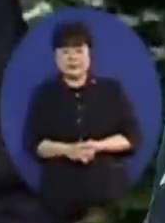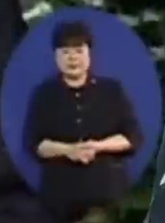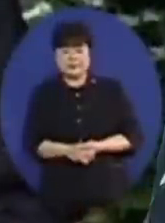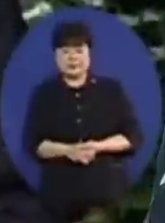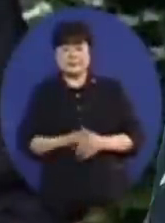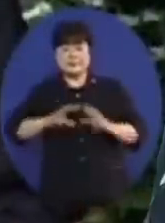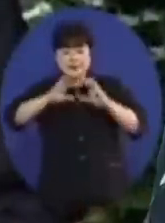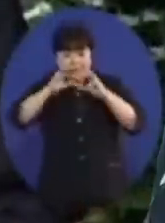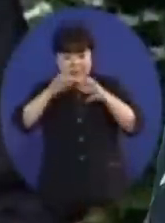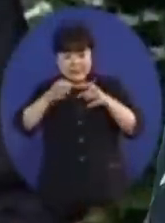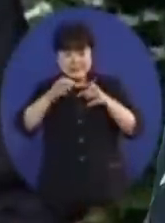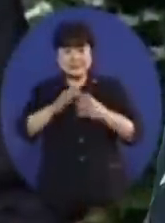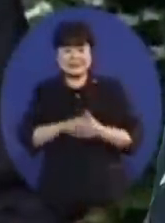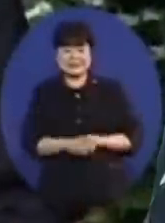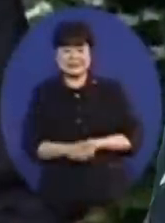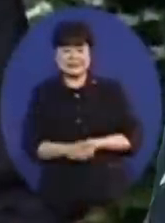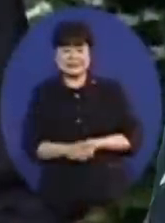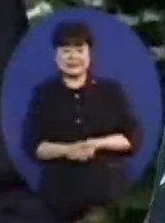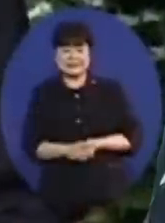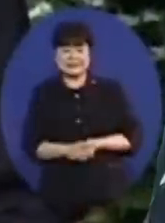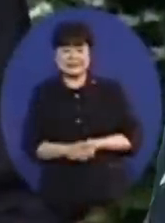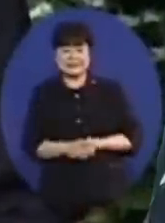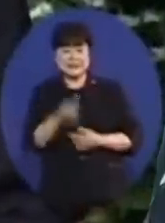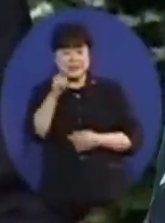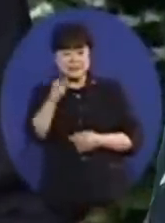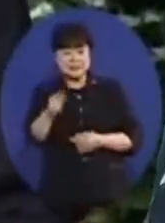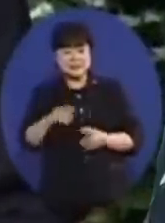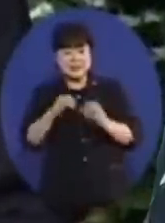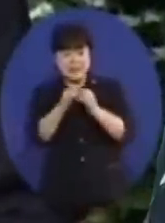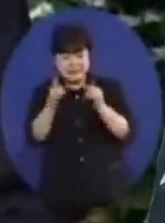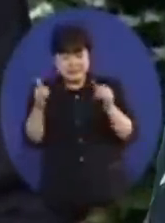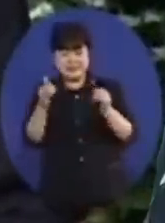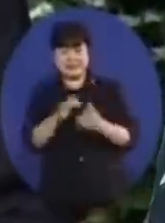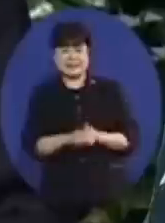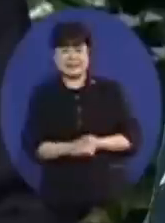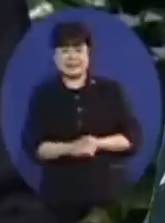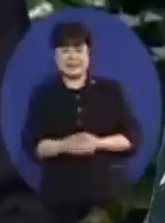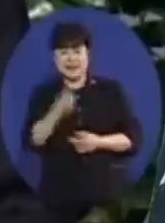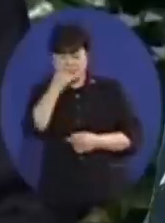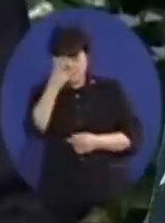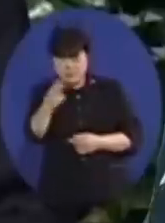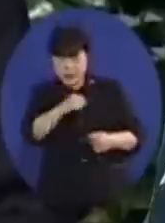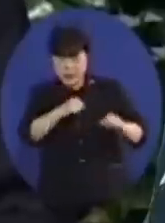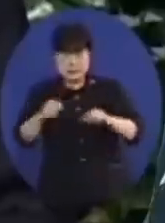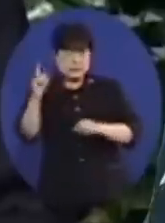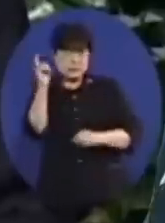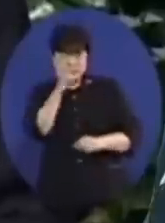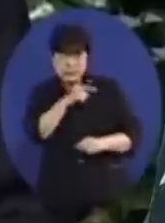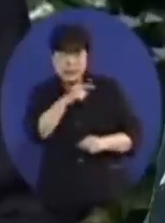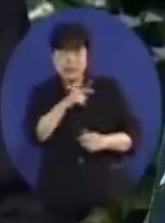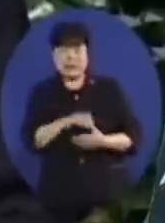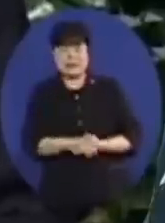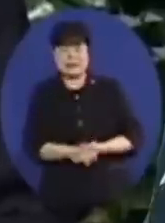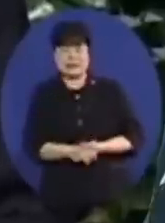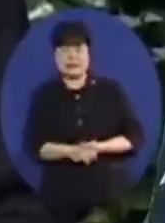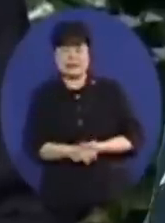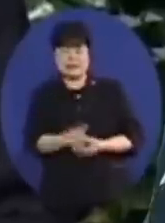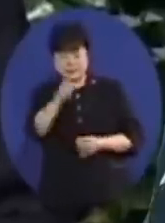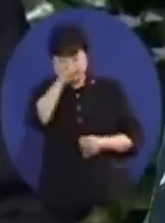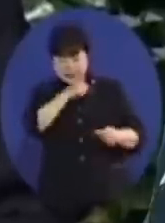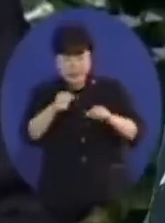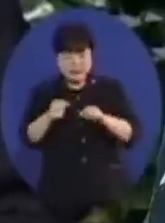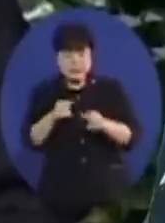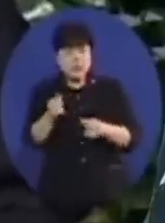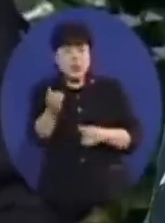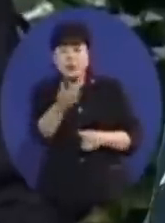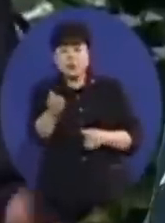나라는 그 백성들이 부패하고 행실이 가증하고 선을 행하는